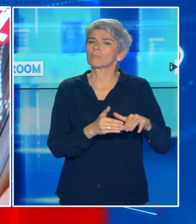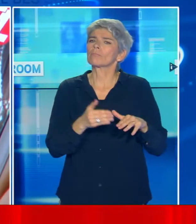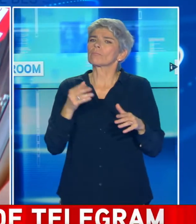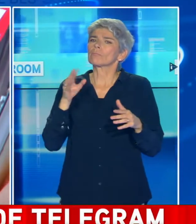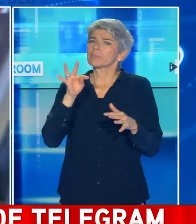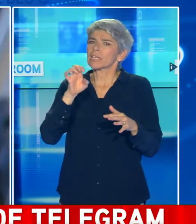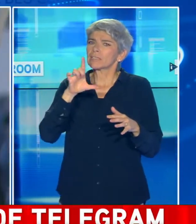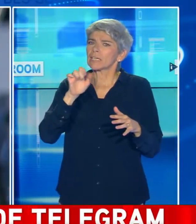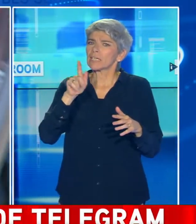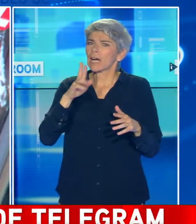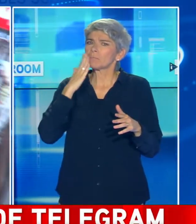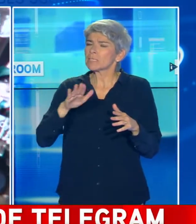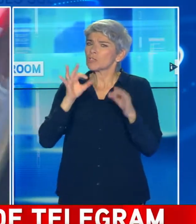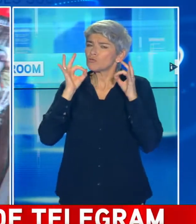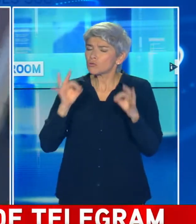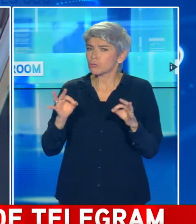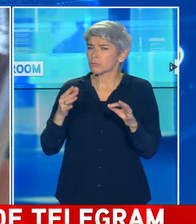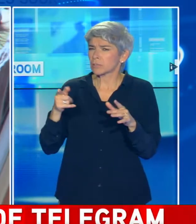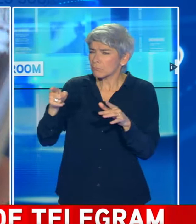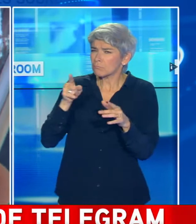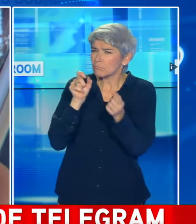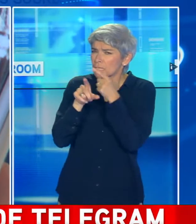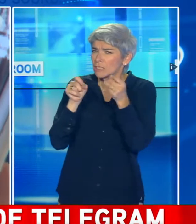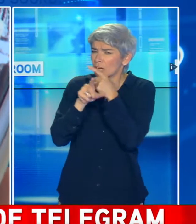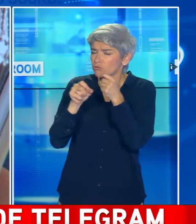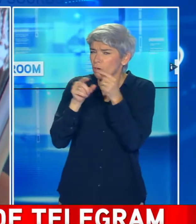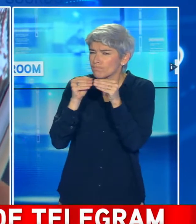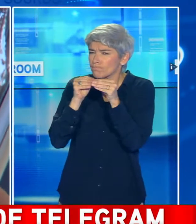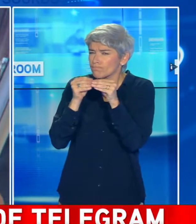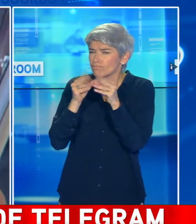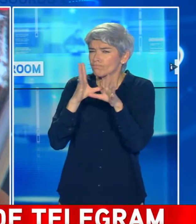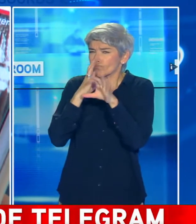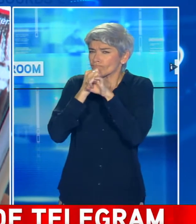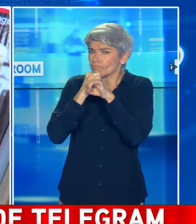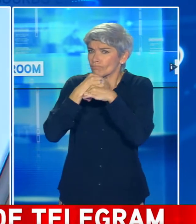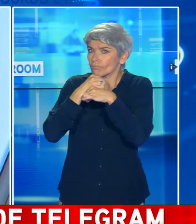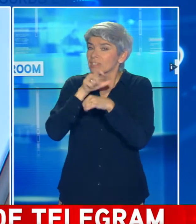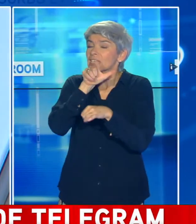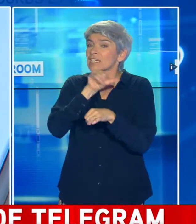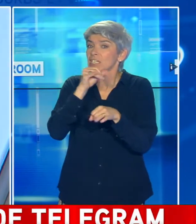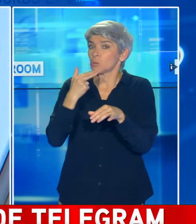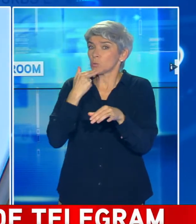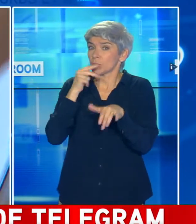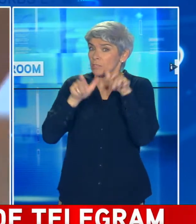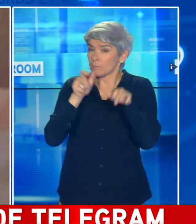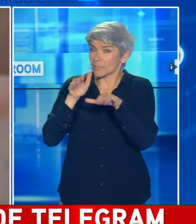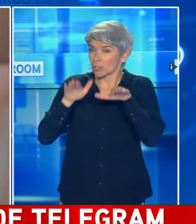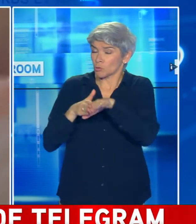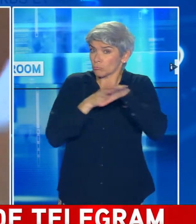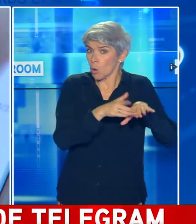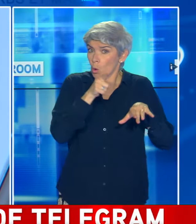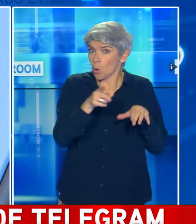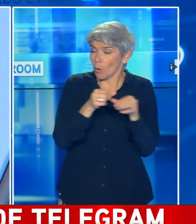Telegram, une nouvelle fois tristement à la une, cette messagerie cryptée utilisée notamment par des djihadistes pour inciter des radicalisés à commettre des